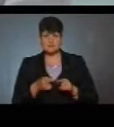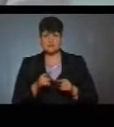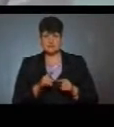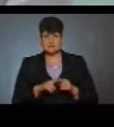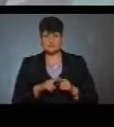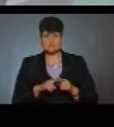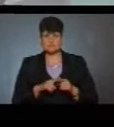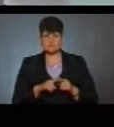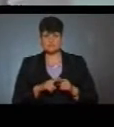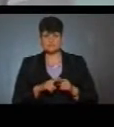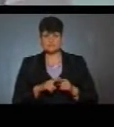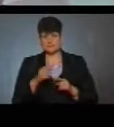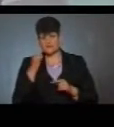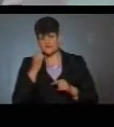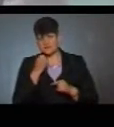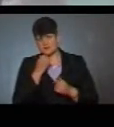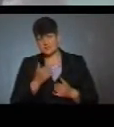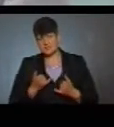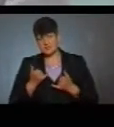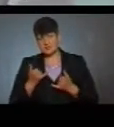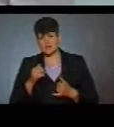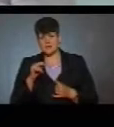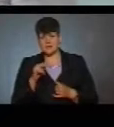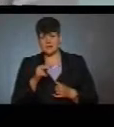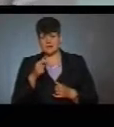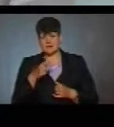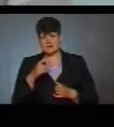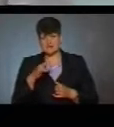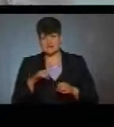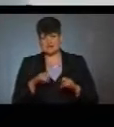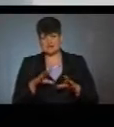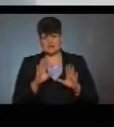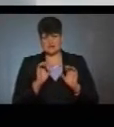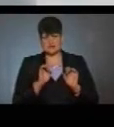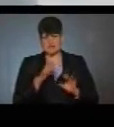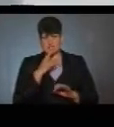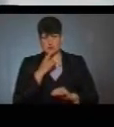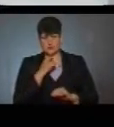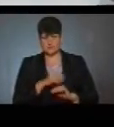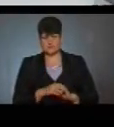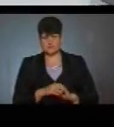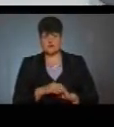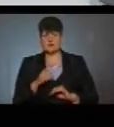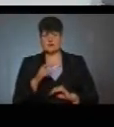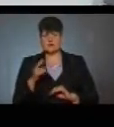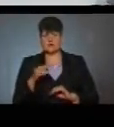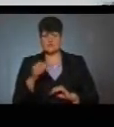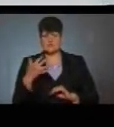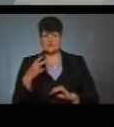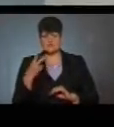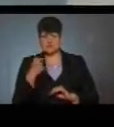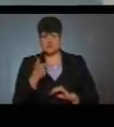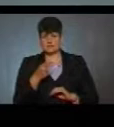пішла віддяка. Пані Христина вирішила постійно здавати кров. Христині Довгалюк 52 роки.